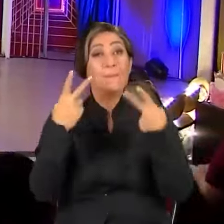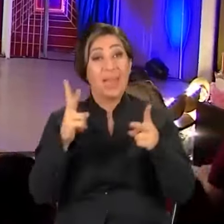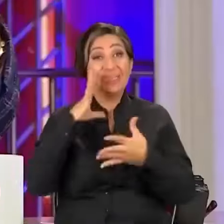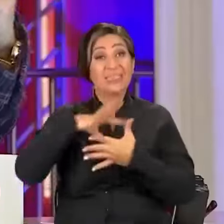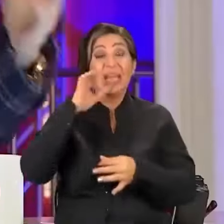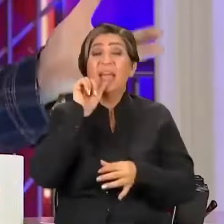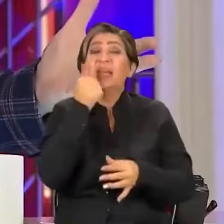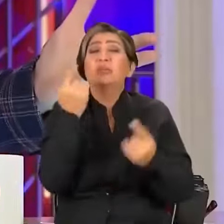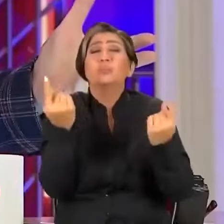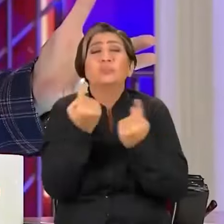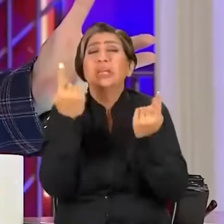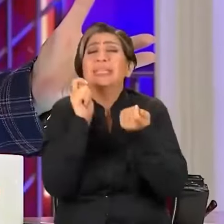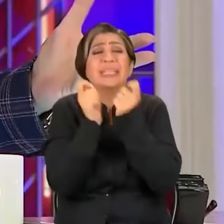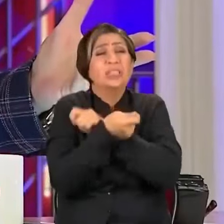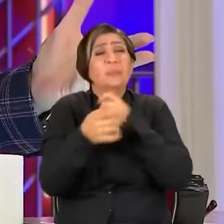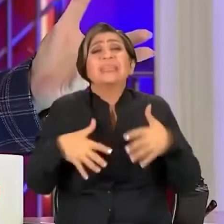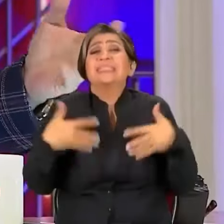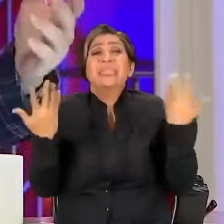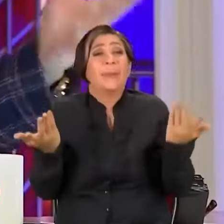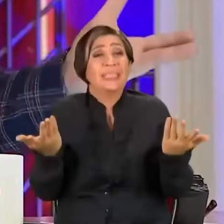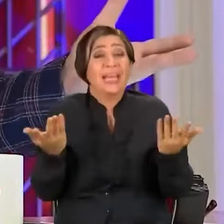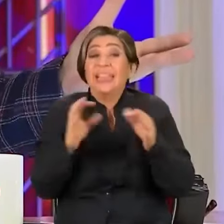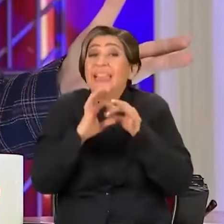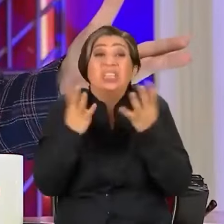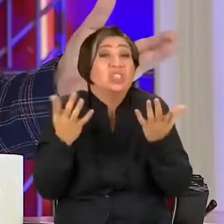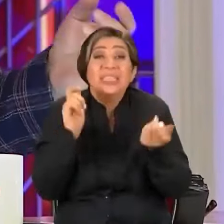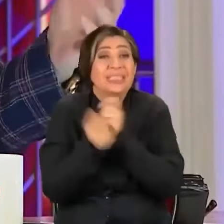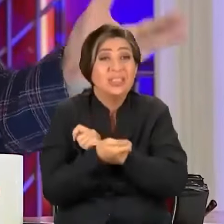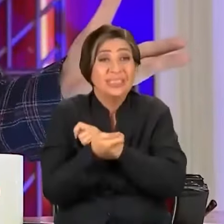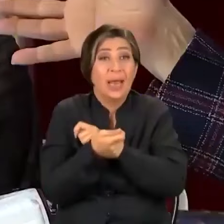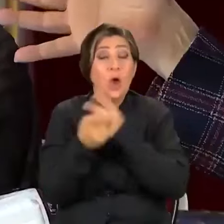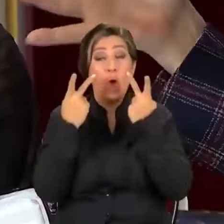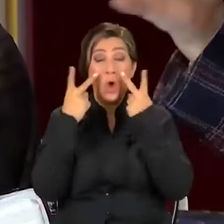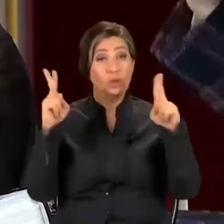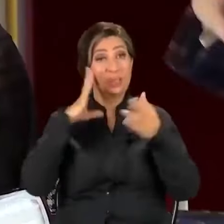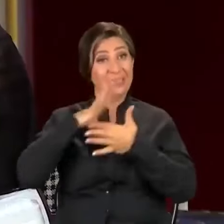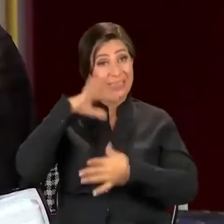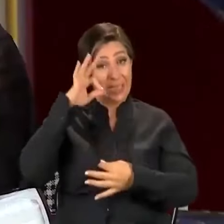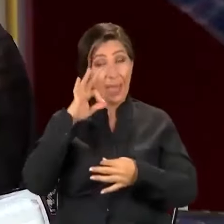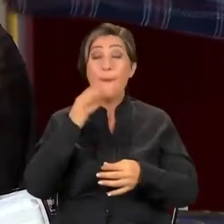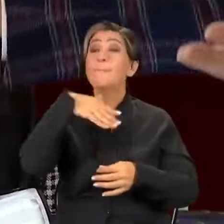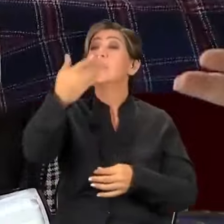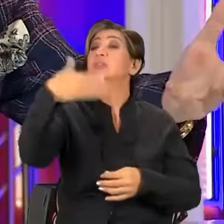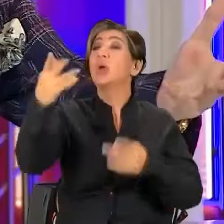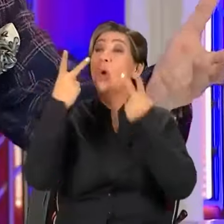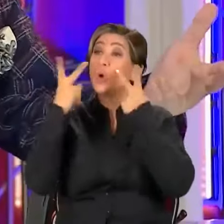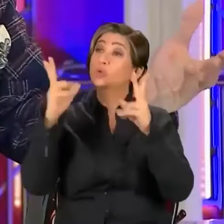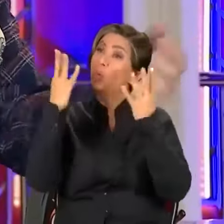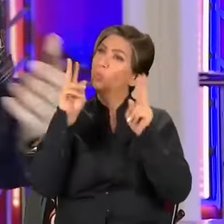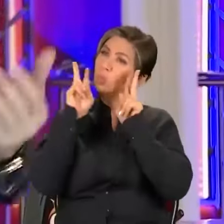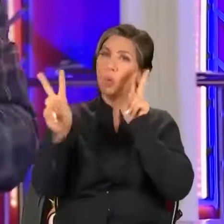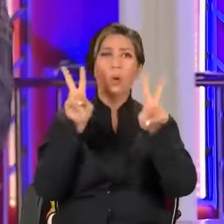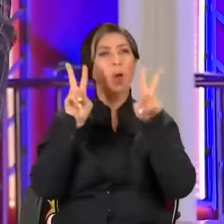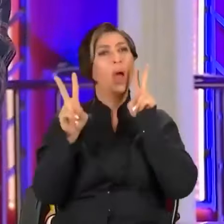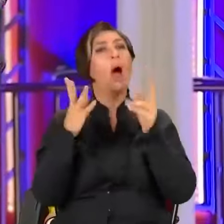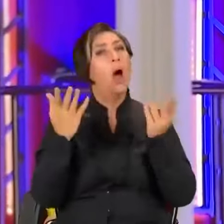insanlar hiçbir şeyi değiştirmek istemezler. Niçin değiştirsinler ki? Özgür insanlar başkalarının da özgür olduğunu